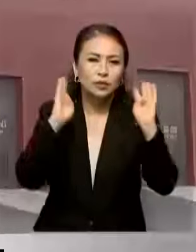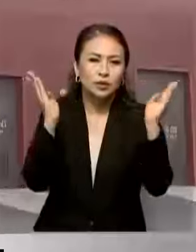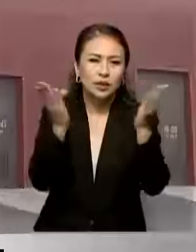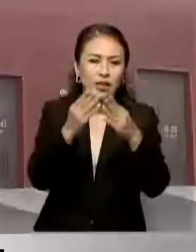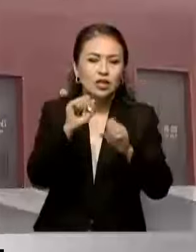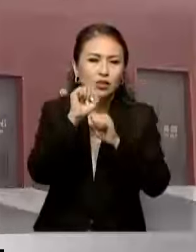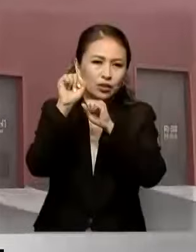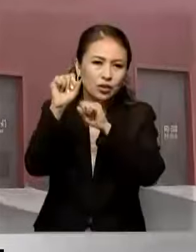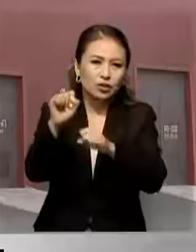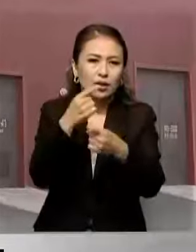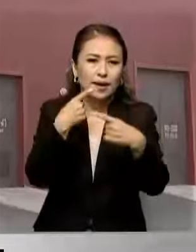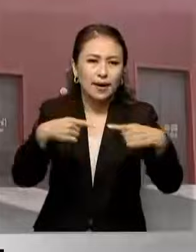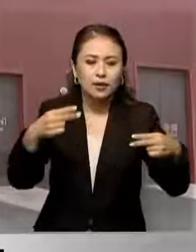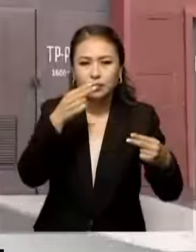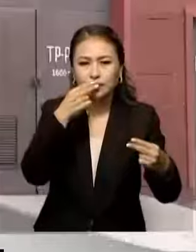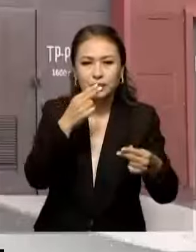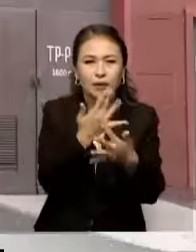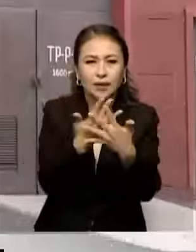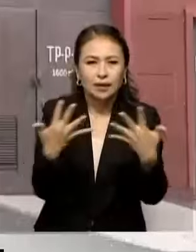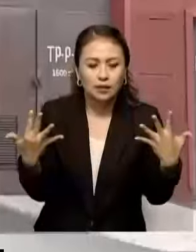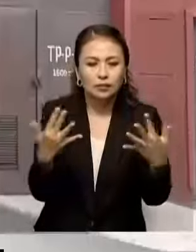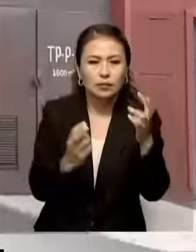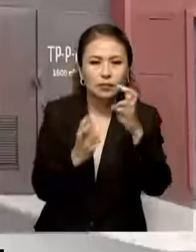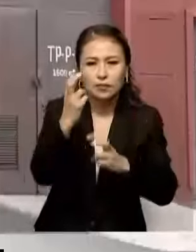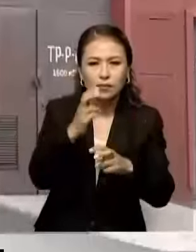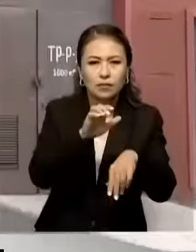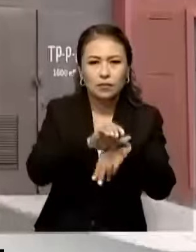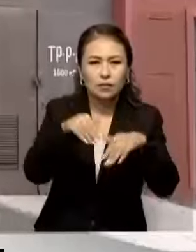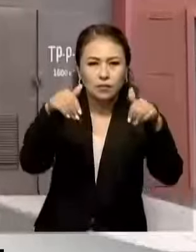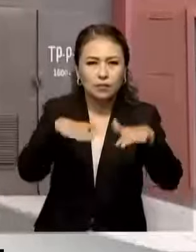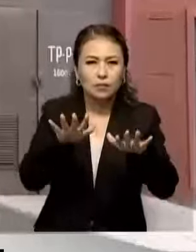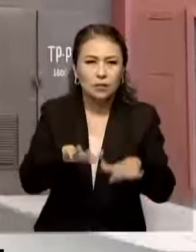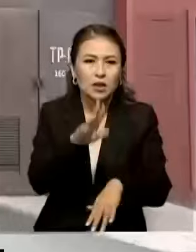қорғау, тамақ өңдеу өнеркәсібі салаларындағы мәселелерді шешу үшін